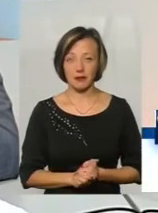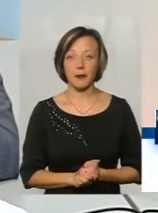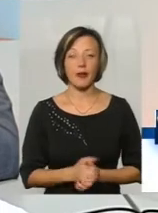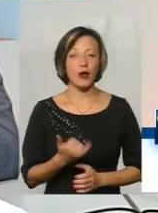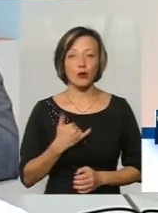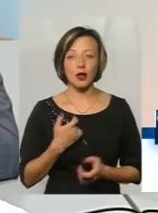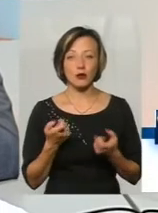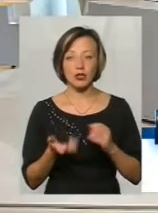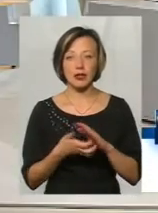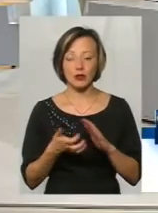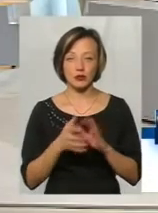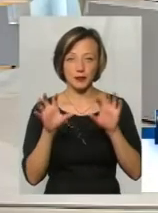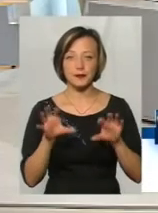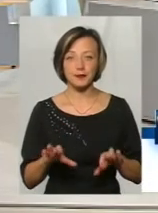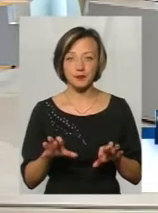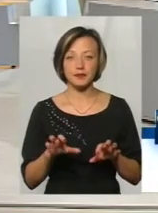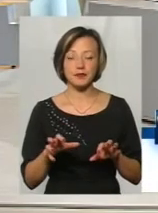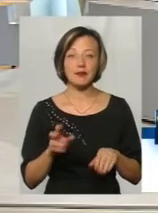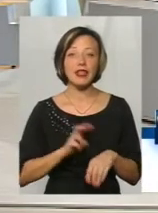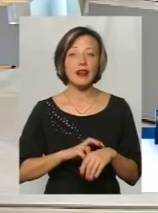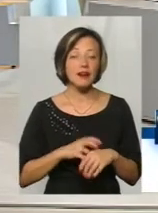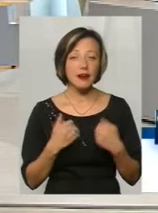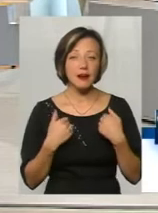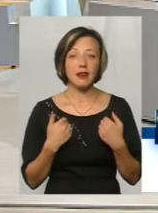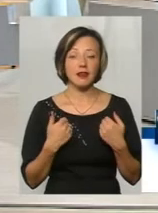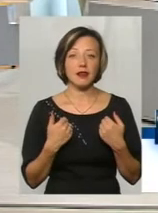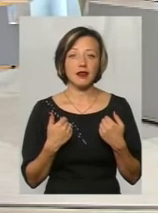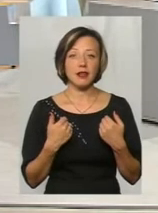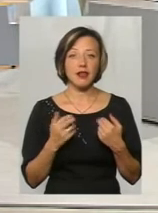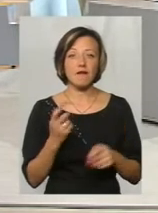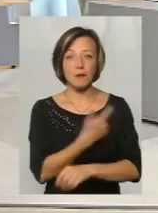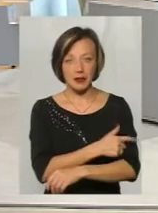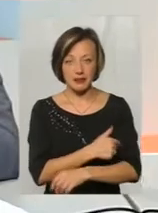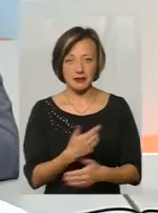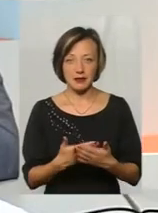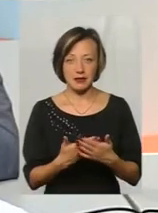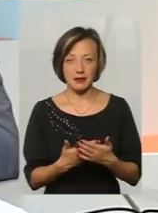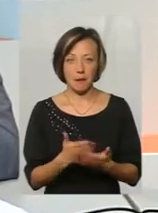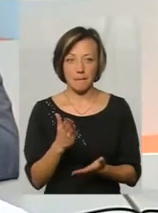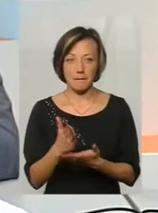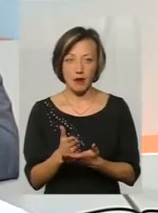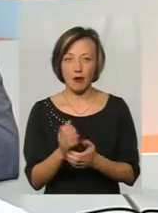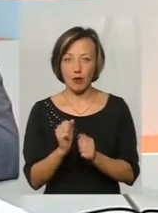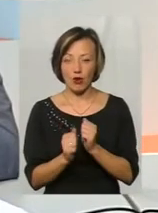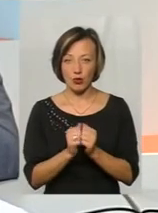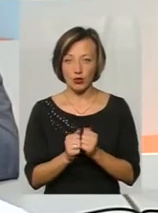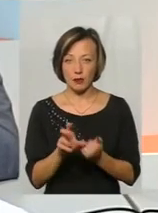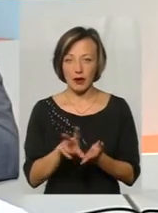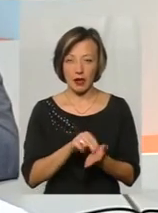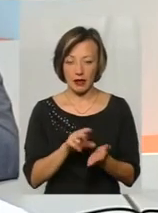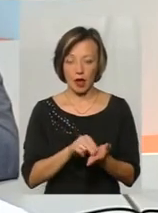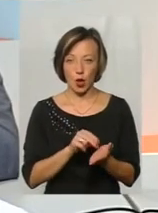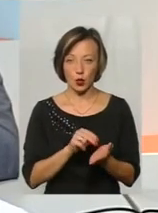трошки недороботка в цьому. Якби ветеринарний лікар, як і в медицині, мав по кожному такому прикладу